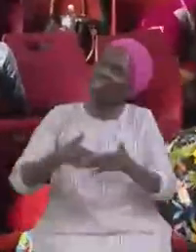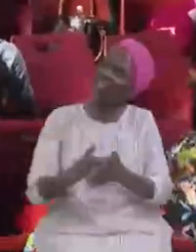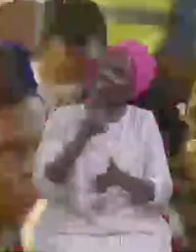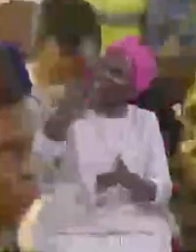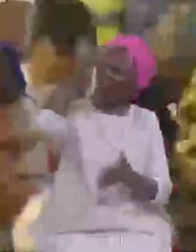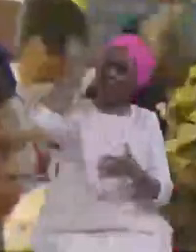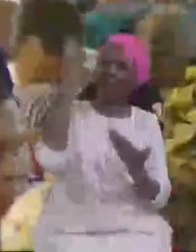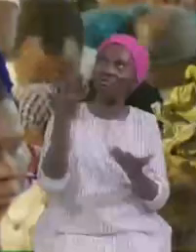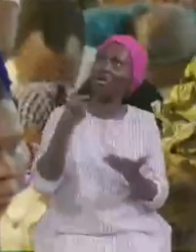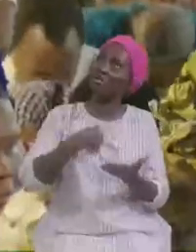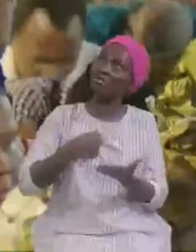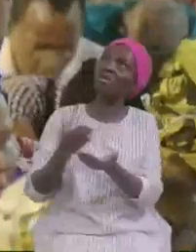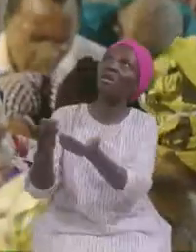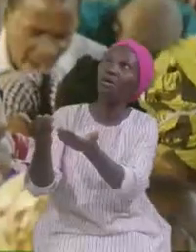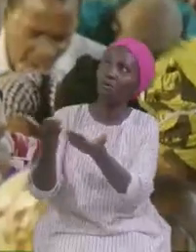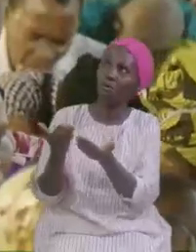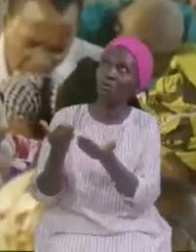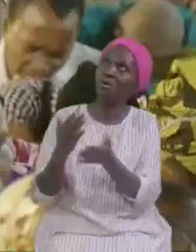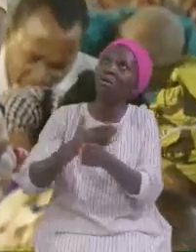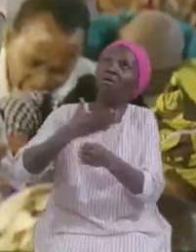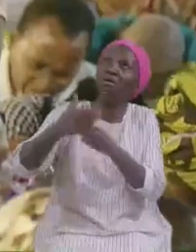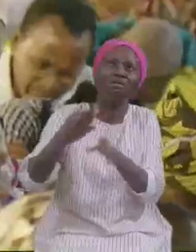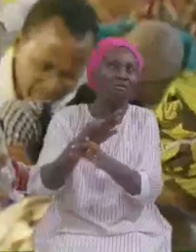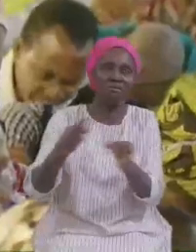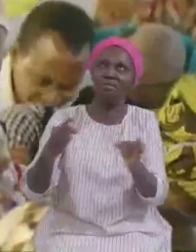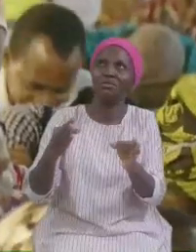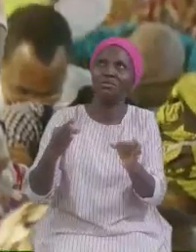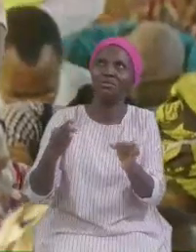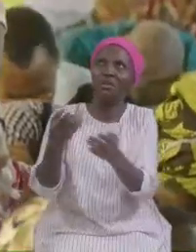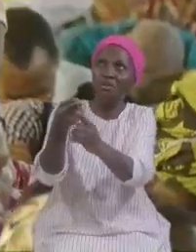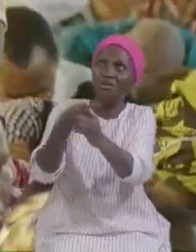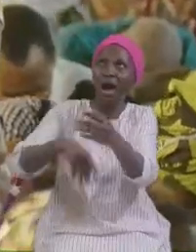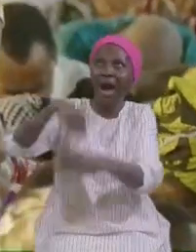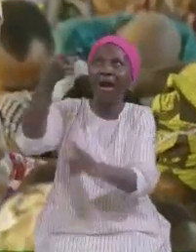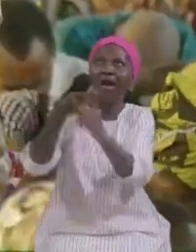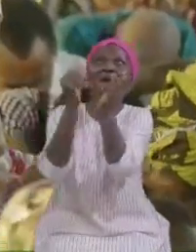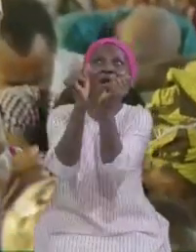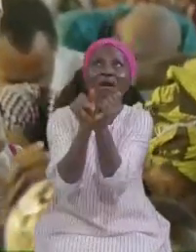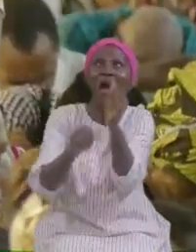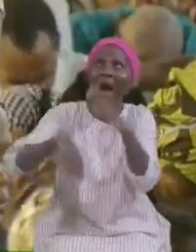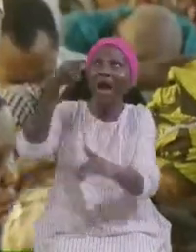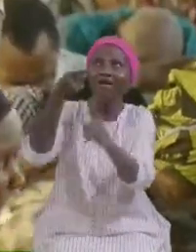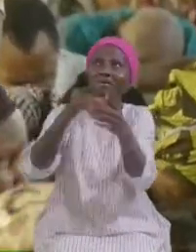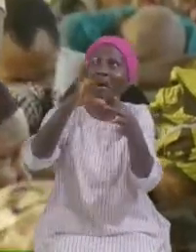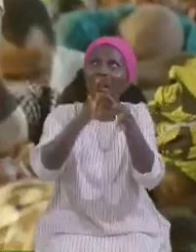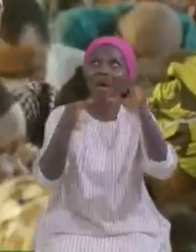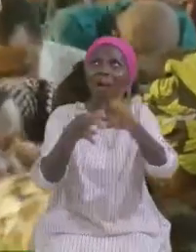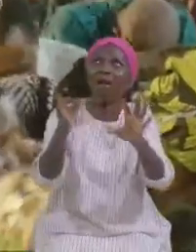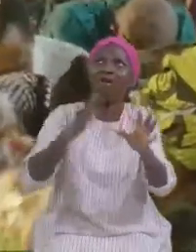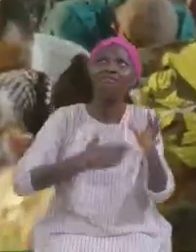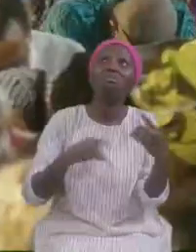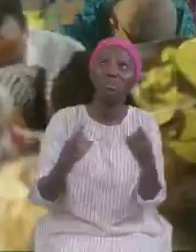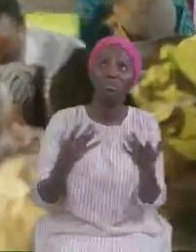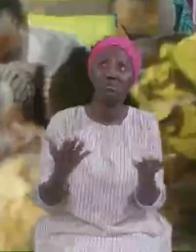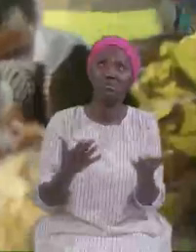une pensée renouvelée. Et je veux la libération totale du joug des liens de